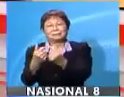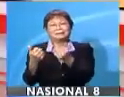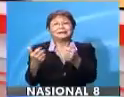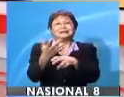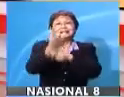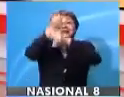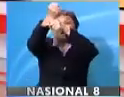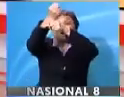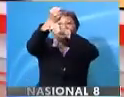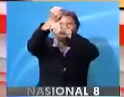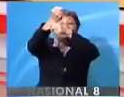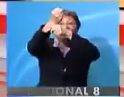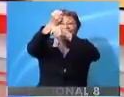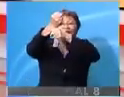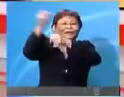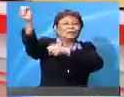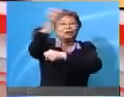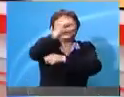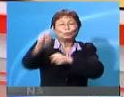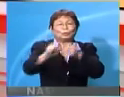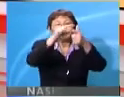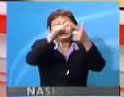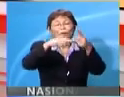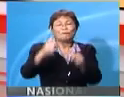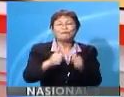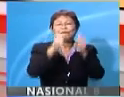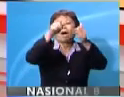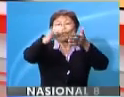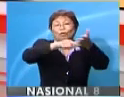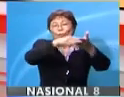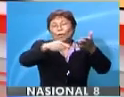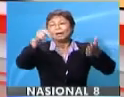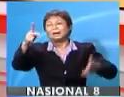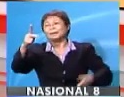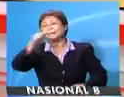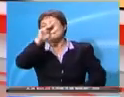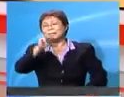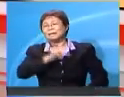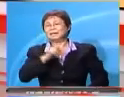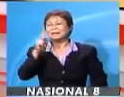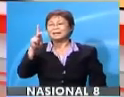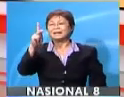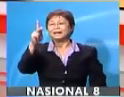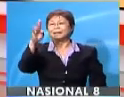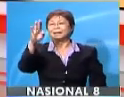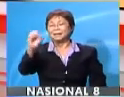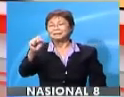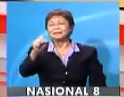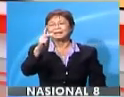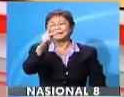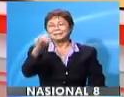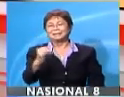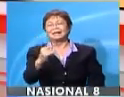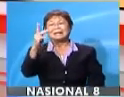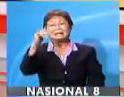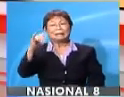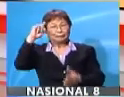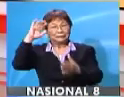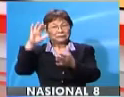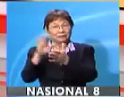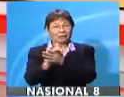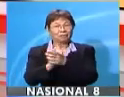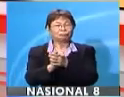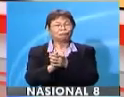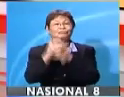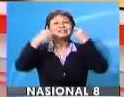Kejayaan merangkul kejuaraan Super Siri pertama turut mendapat komen Menteri Belia dan Sukan Khairi Jamaluddin Abu Bakar. KJ percaya